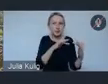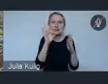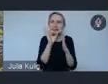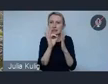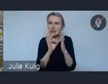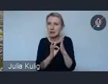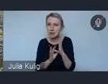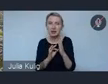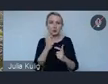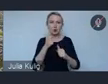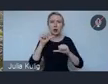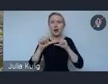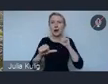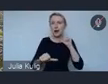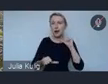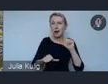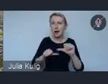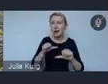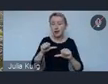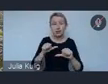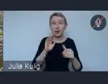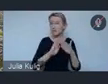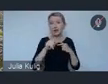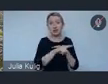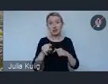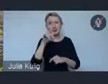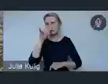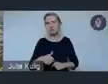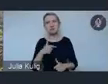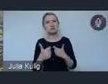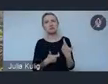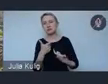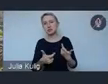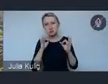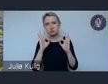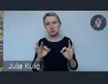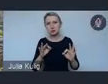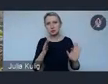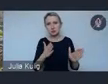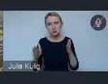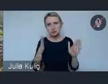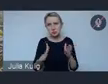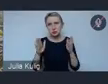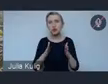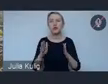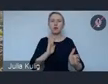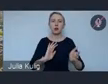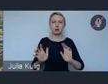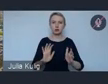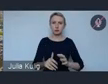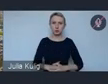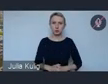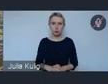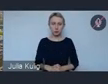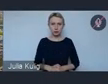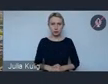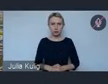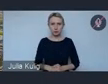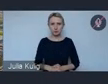od lat nie bylibyśmy w stanie tego robić w tak skoordynowane i tak